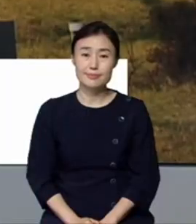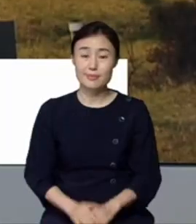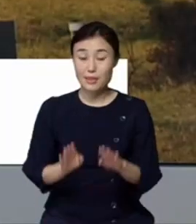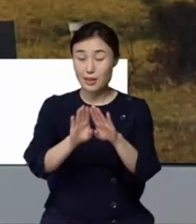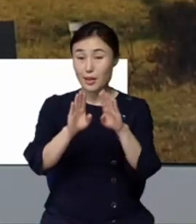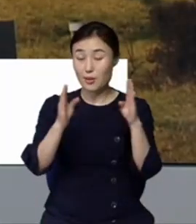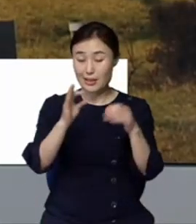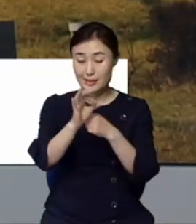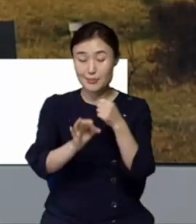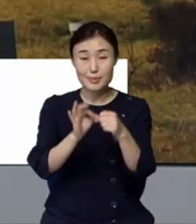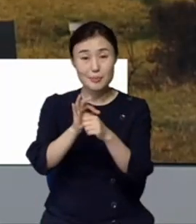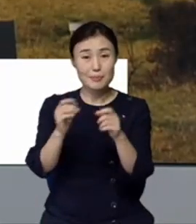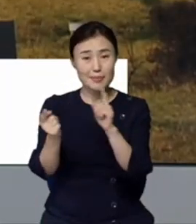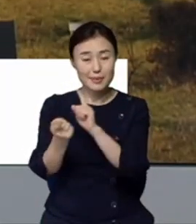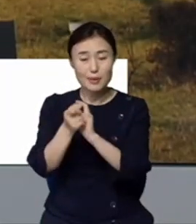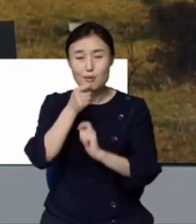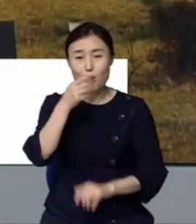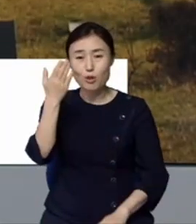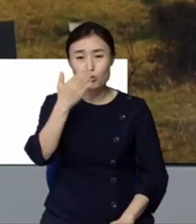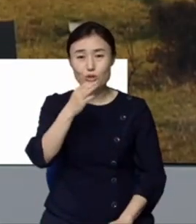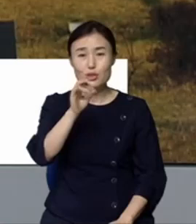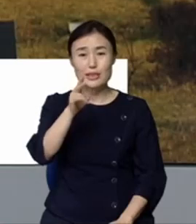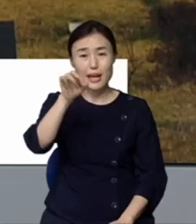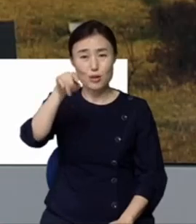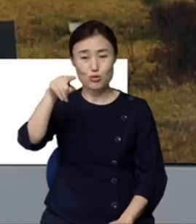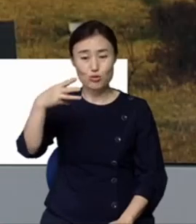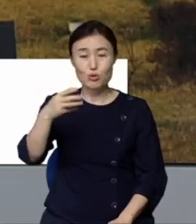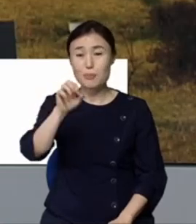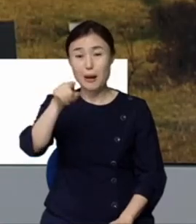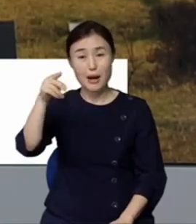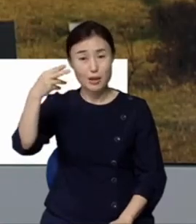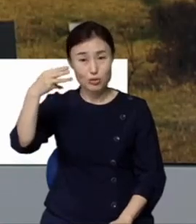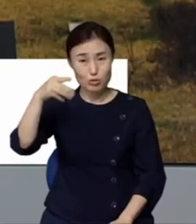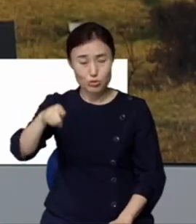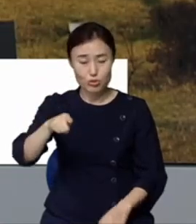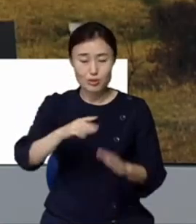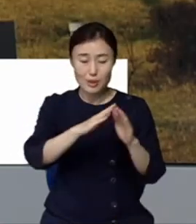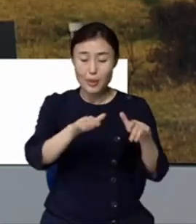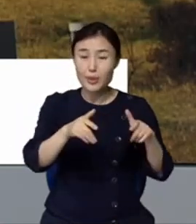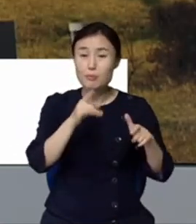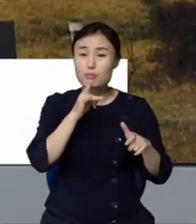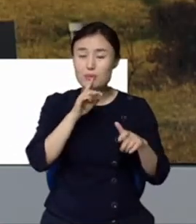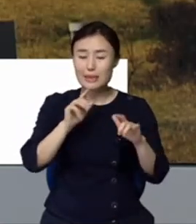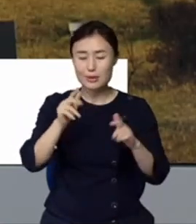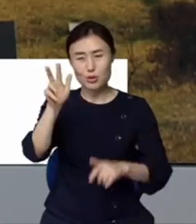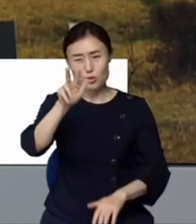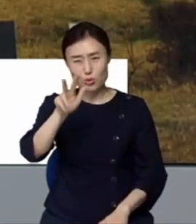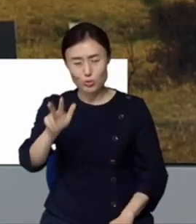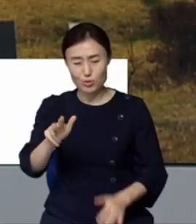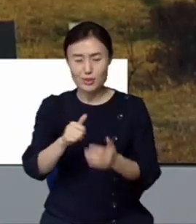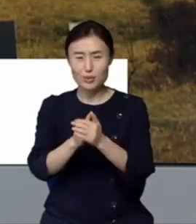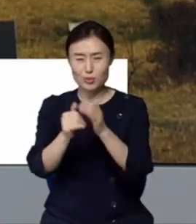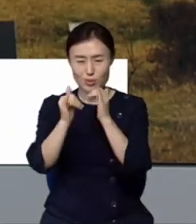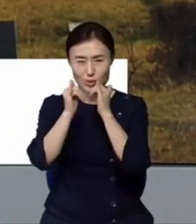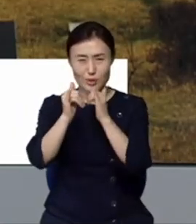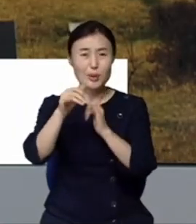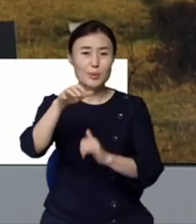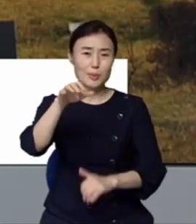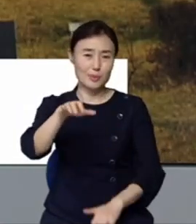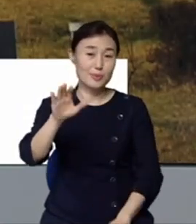개관 10주년을 맞은 여수 예울마루는 전남을 넘어 전국에서 손꼽히는 문화예술시설로 자리